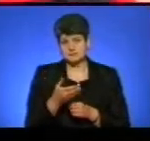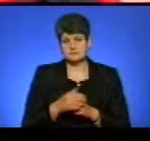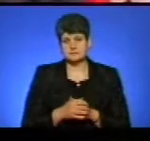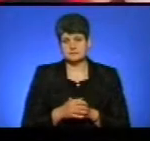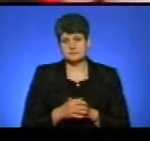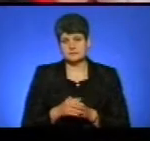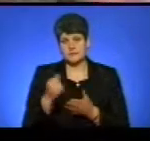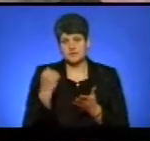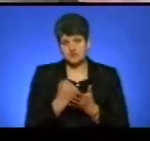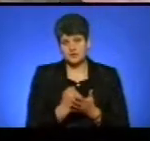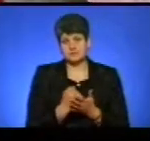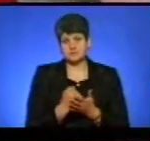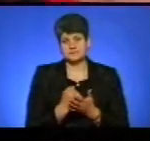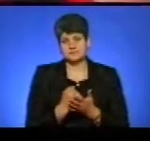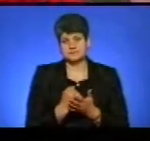Печатка.